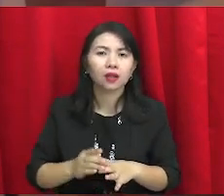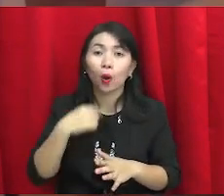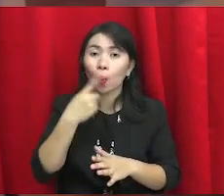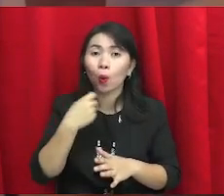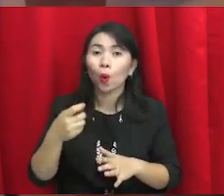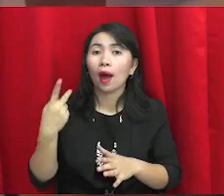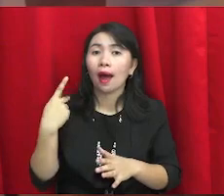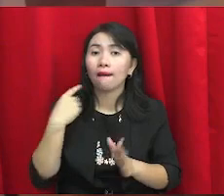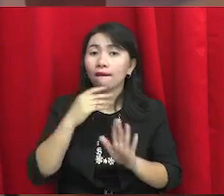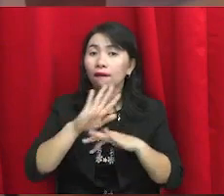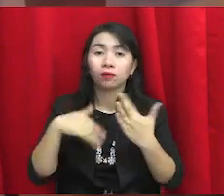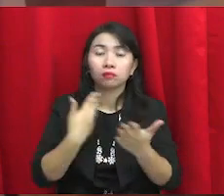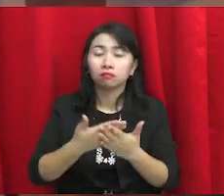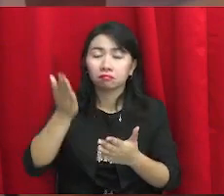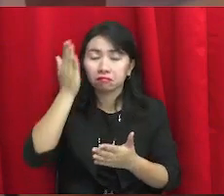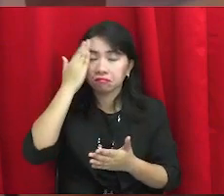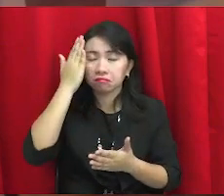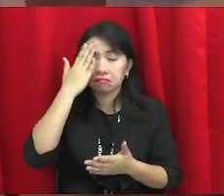Malupit.